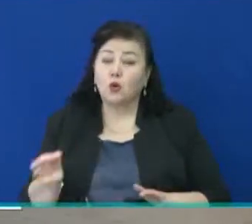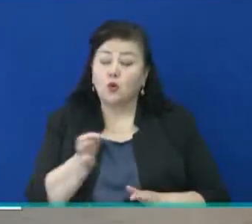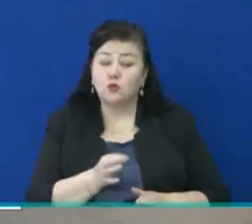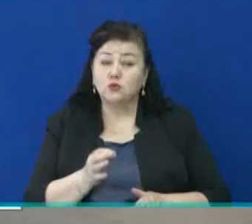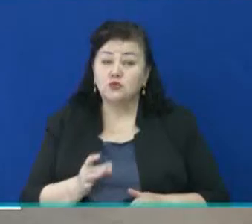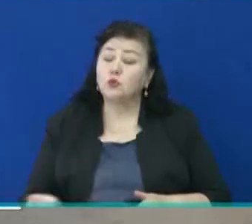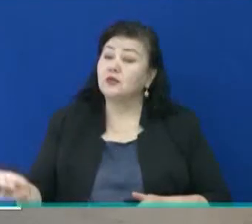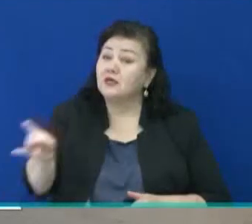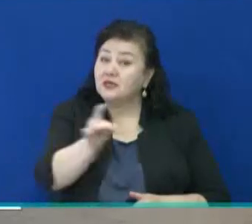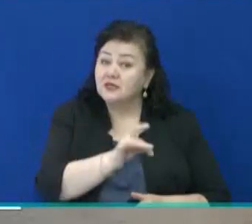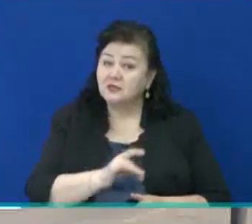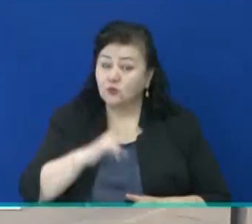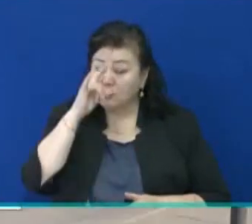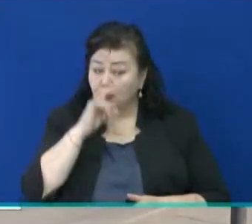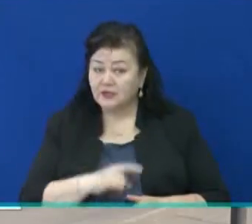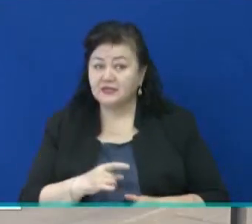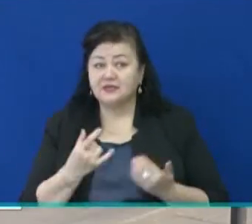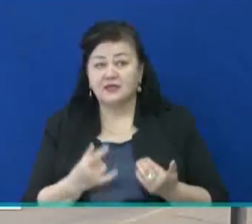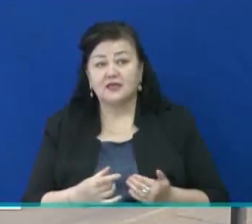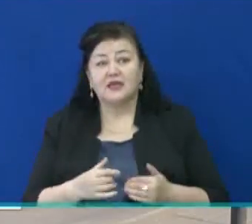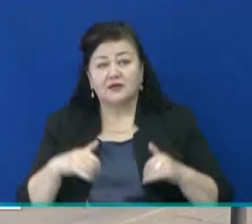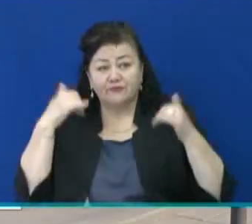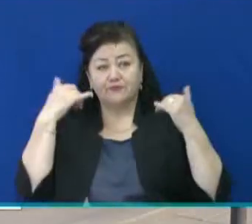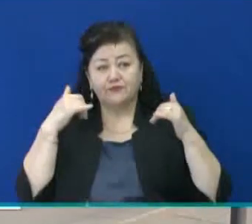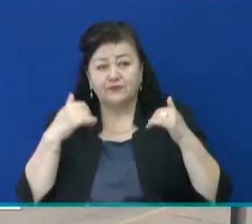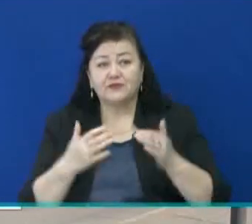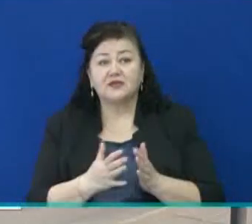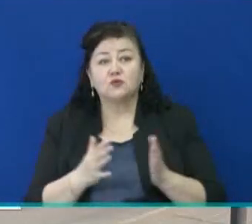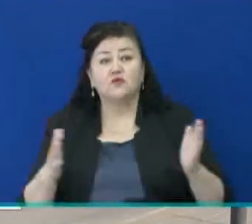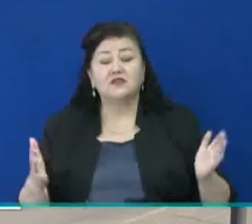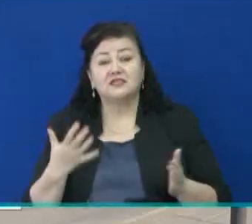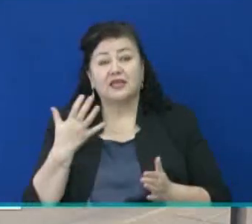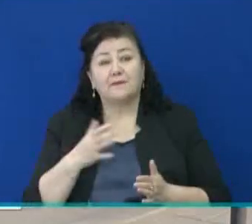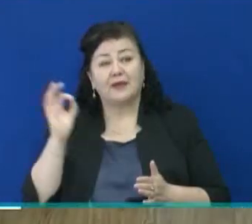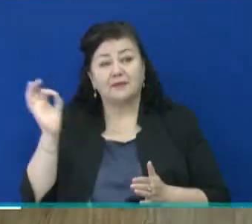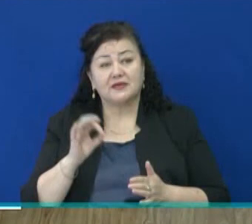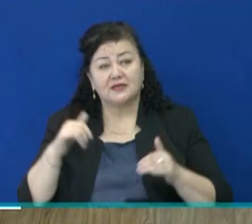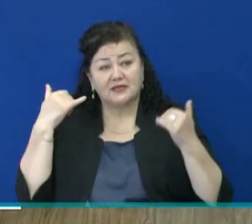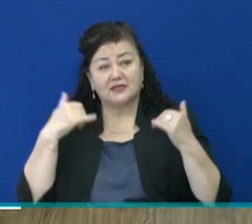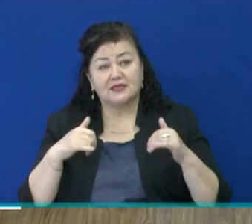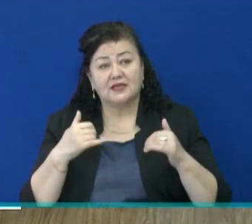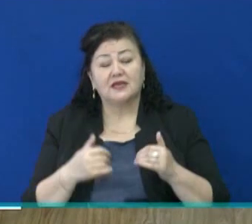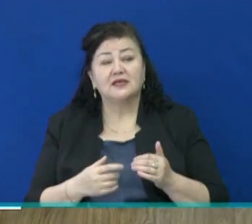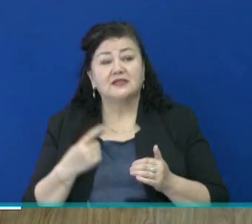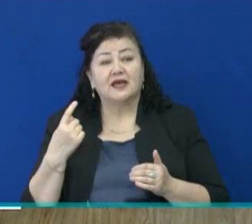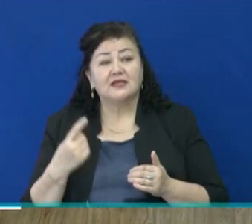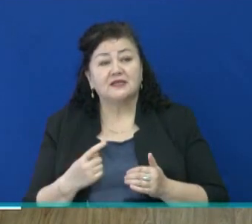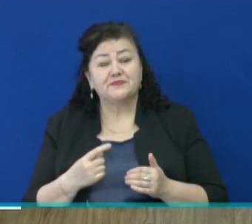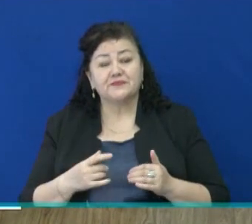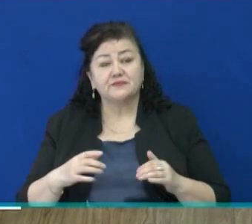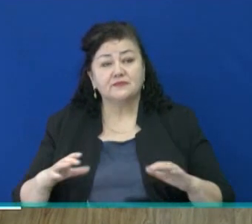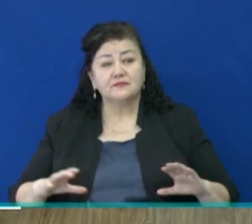жылғы 1 қаңтардағы жағдай бойынша ірі қара мал басының саны 5%-ға, оның ішінде сиырлар 1,8%-ға,